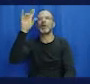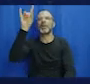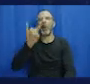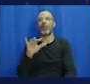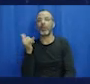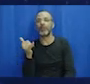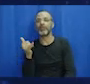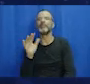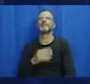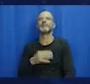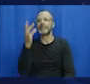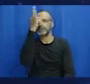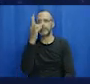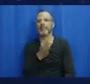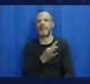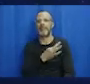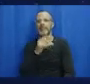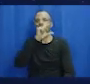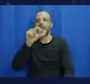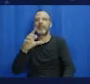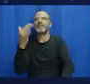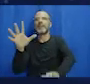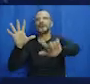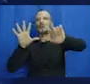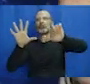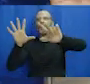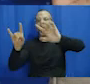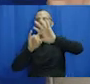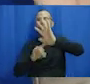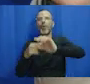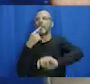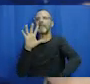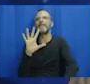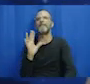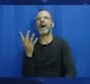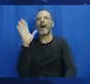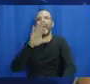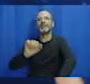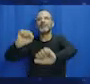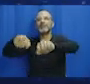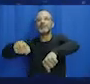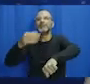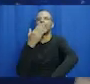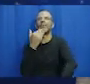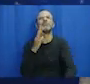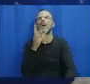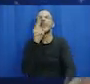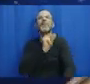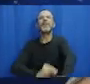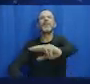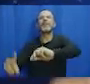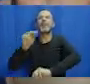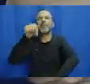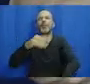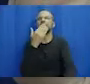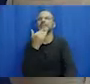مظبوط؟ لاحظ في البند رقم 7 في قانون القومية يقول عن الاستيطان اليهودي. عن إيش بحكي استيطان يهودي؟ يعني في